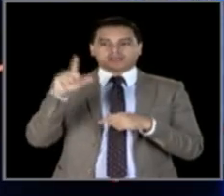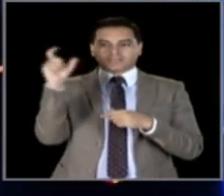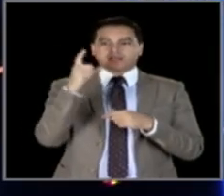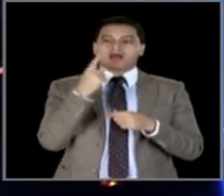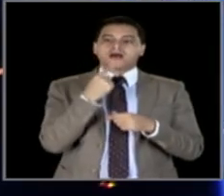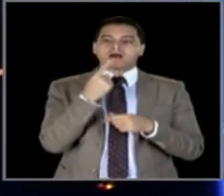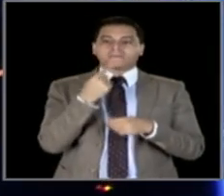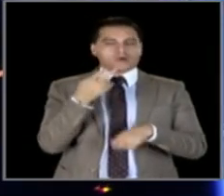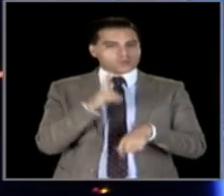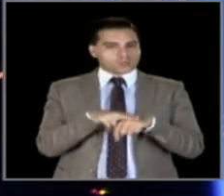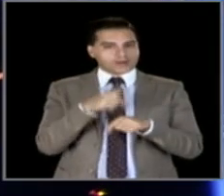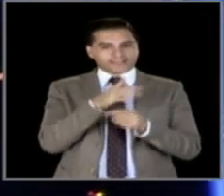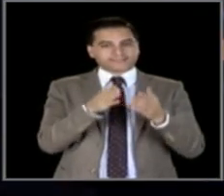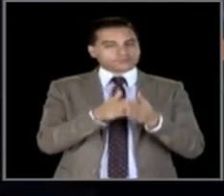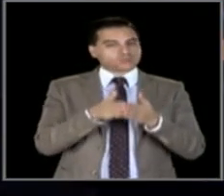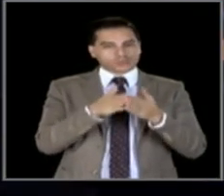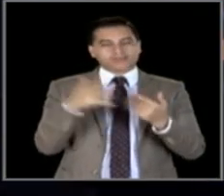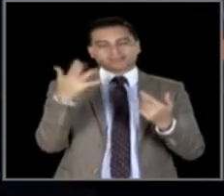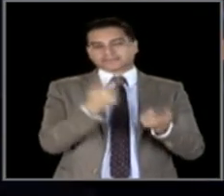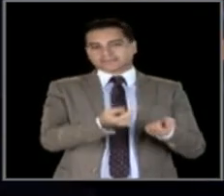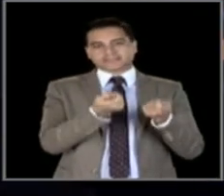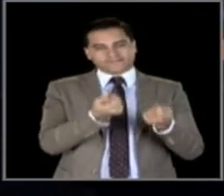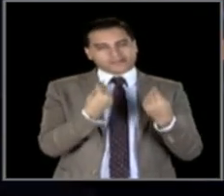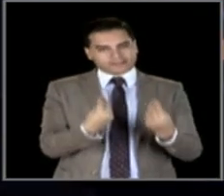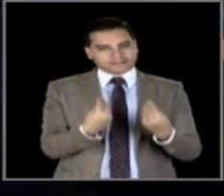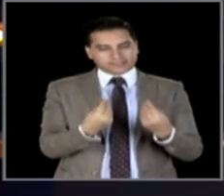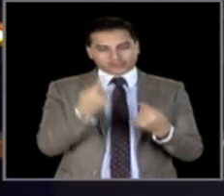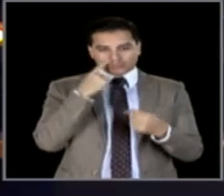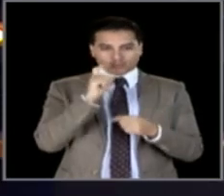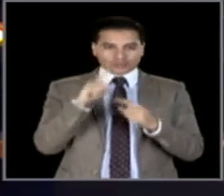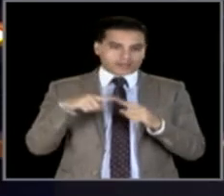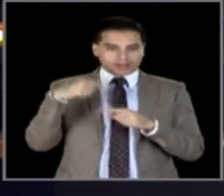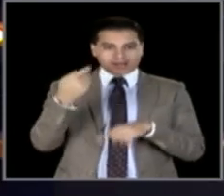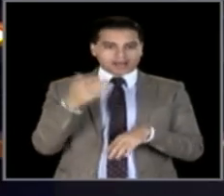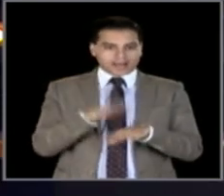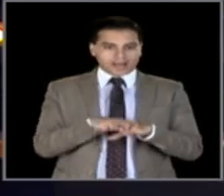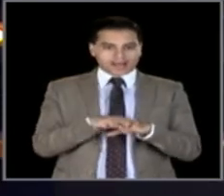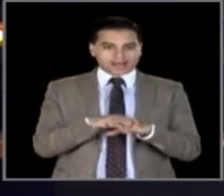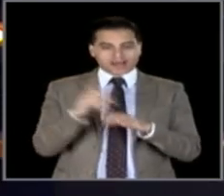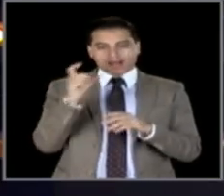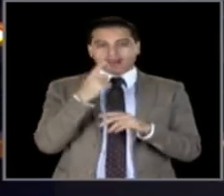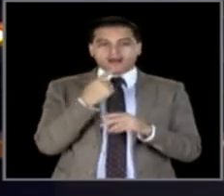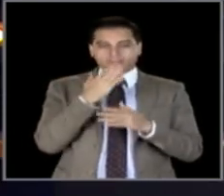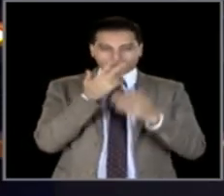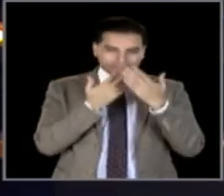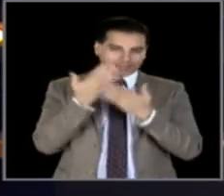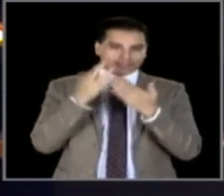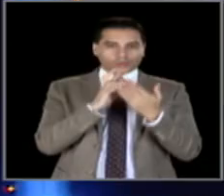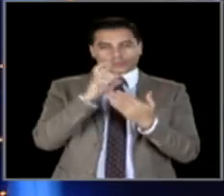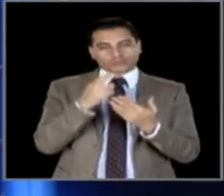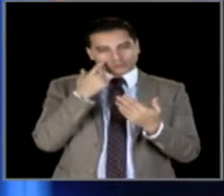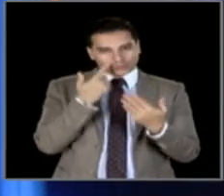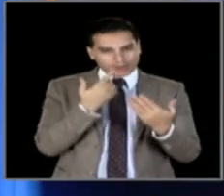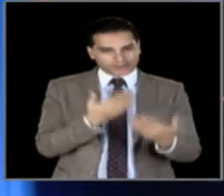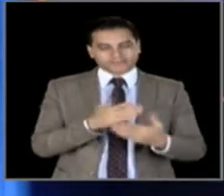الأحمر والسويس لسه ما فيش نقط. السؤال اللي جاي الهلال الأحمر. تاريخ والسؤال.